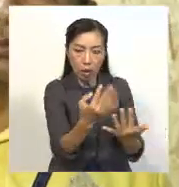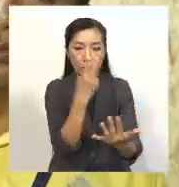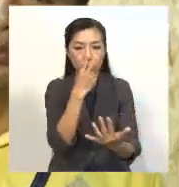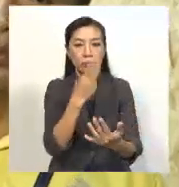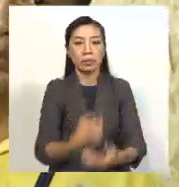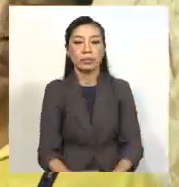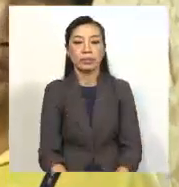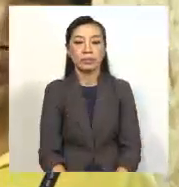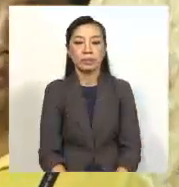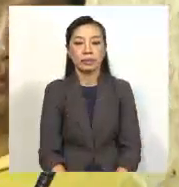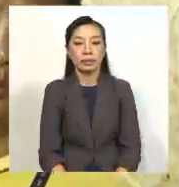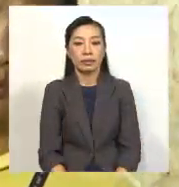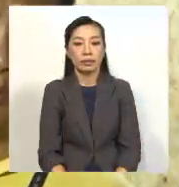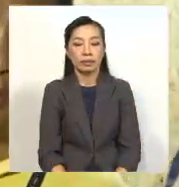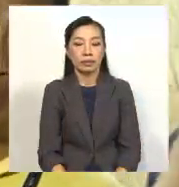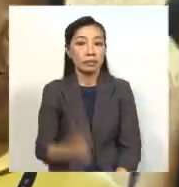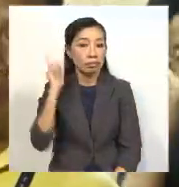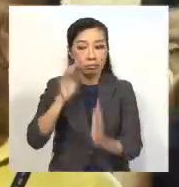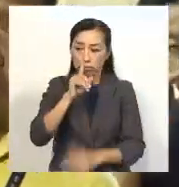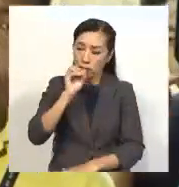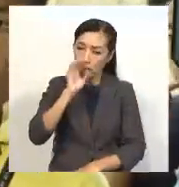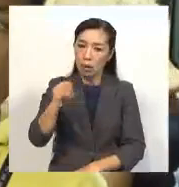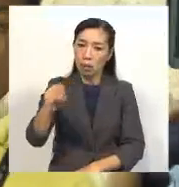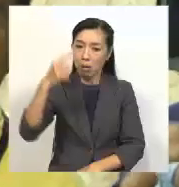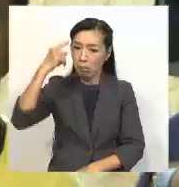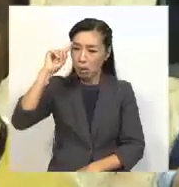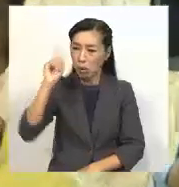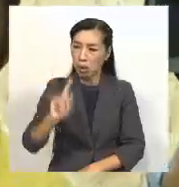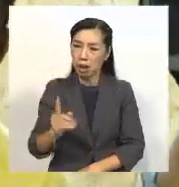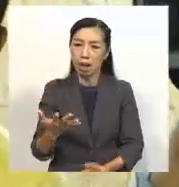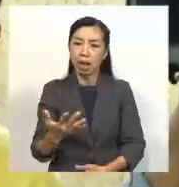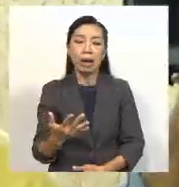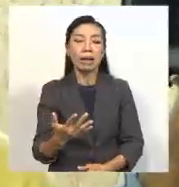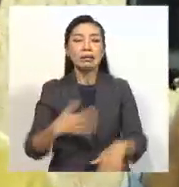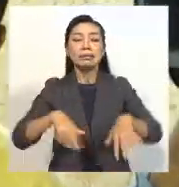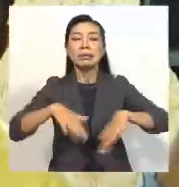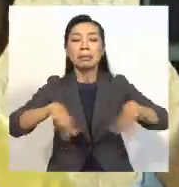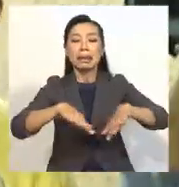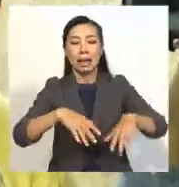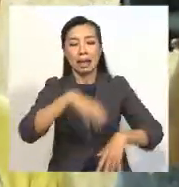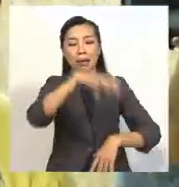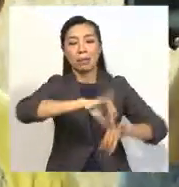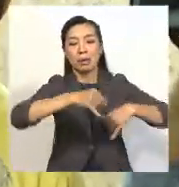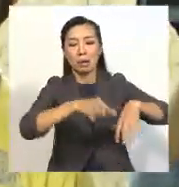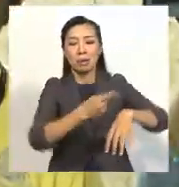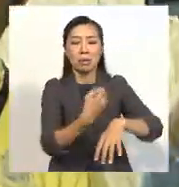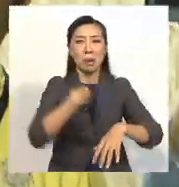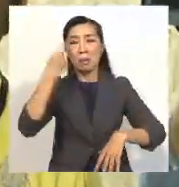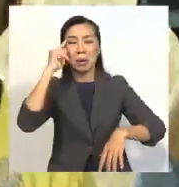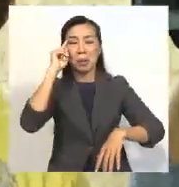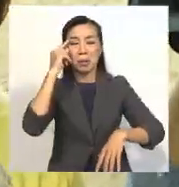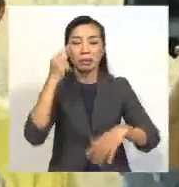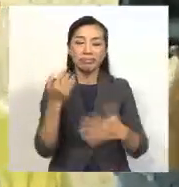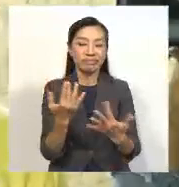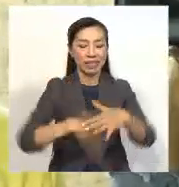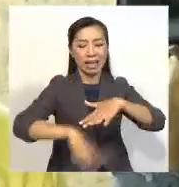ครับ ครับปฏิเสธว่าไม่รู้นี่ค ือเขาก็ปฏิเสธไปตามนี้นะครับแต่ว่าหลักฐานมันก็ชัด